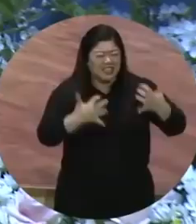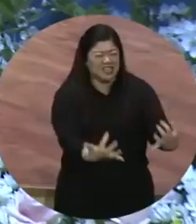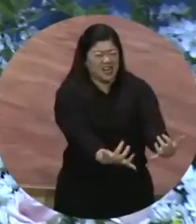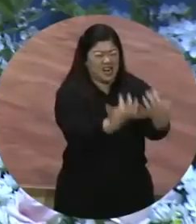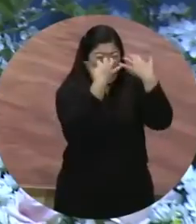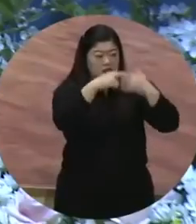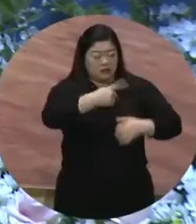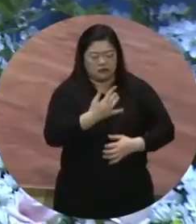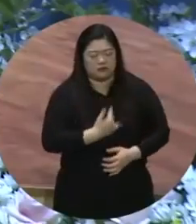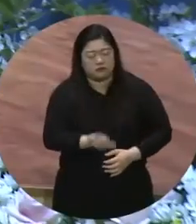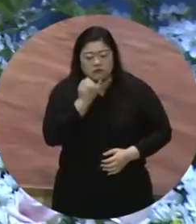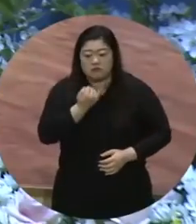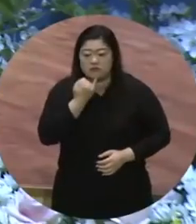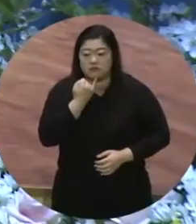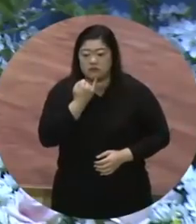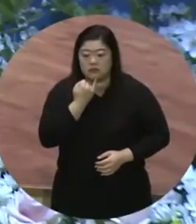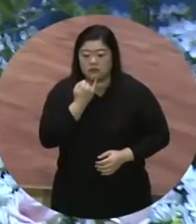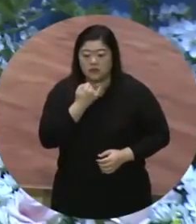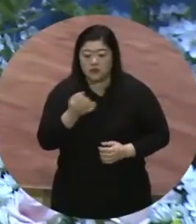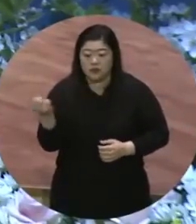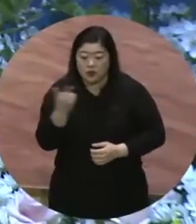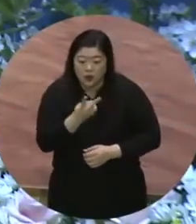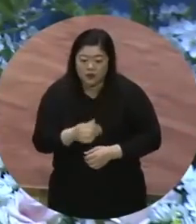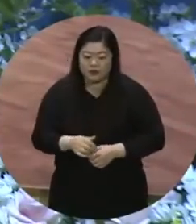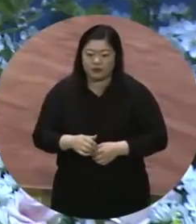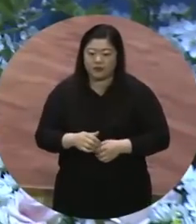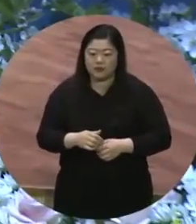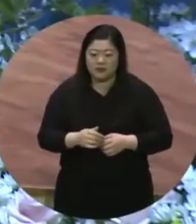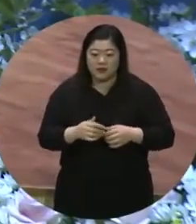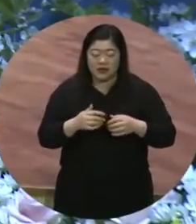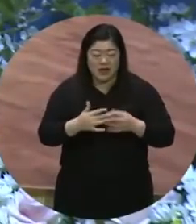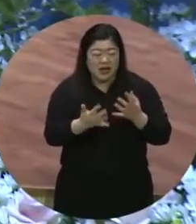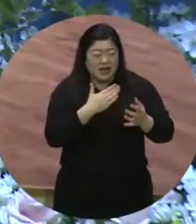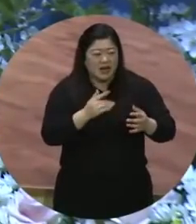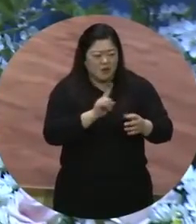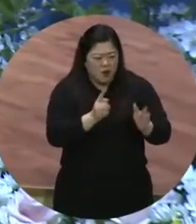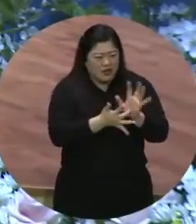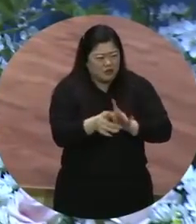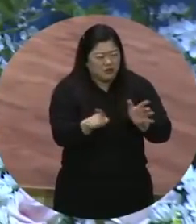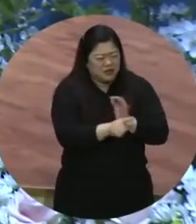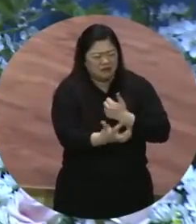믿는 사람을 세워놓고 다 그냥 사자 밥이 되겠어.